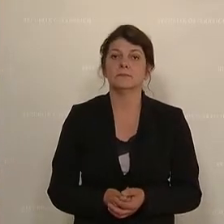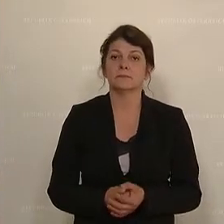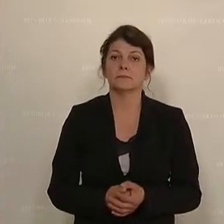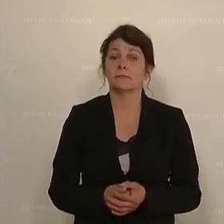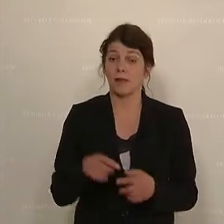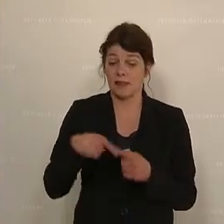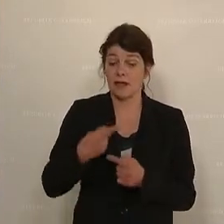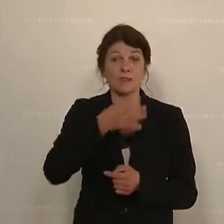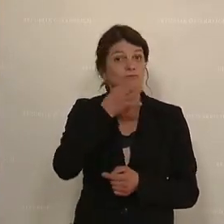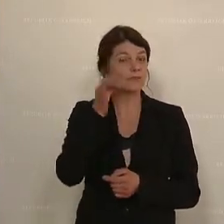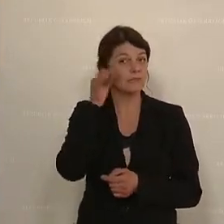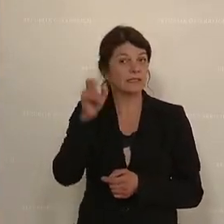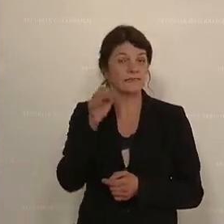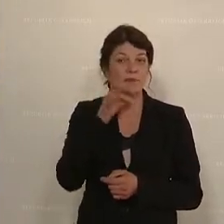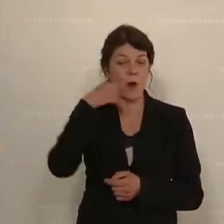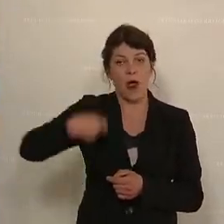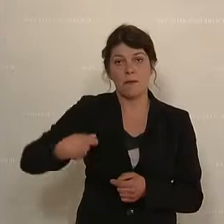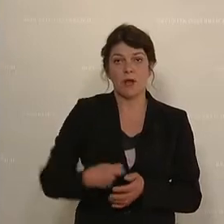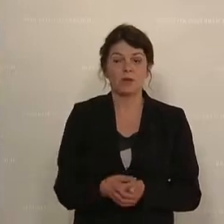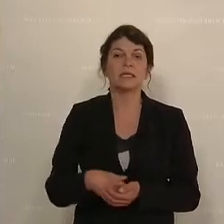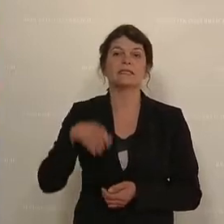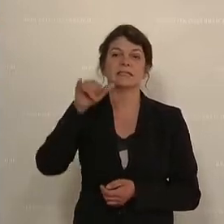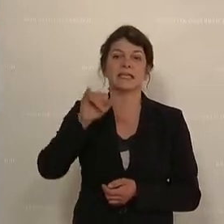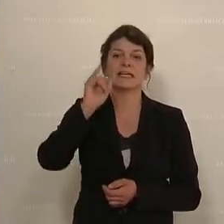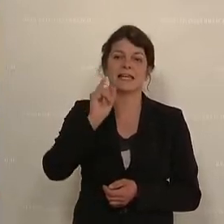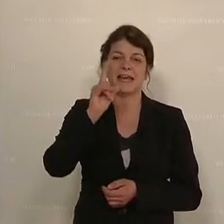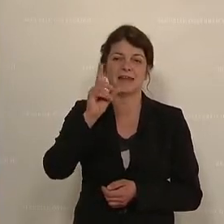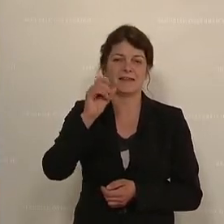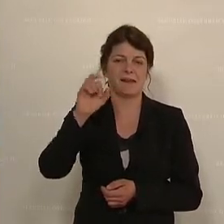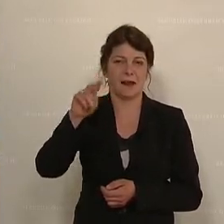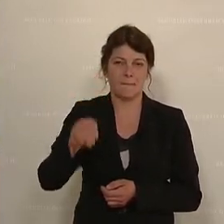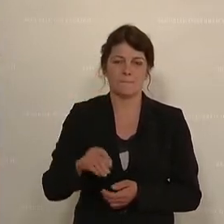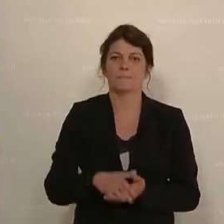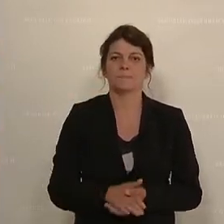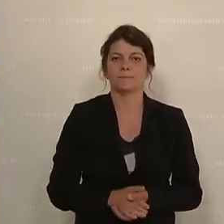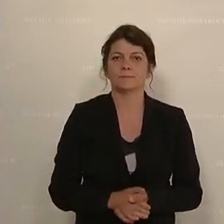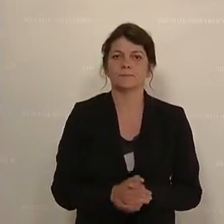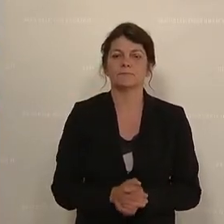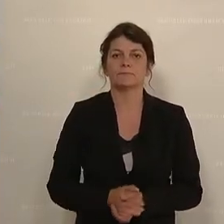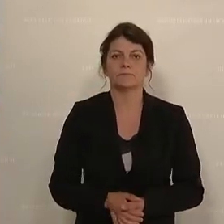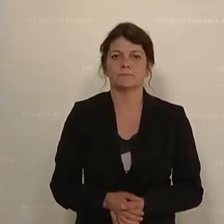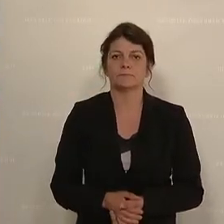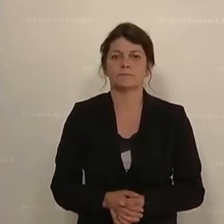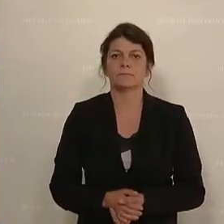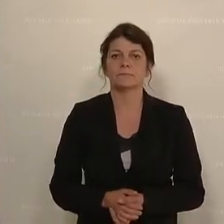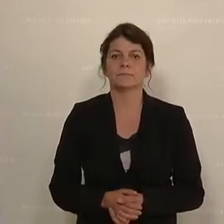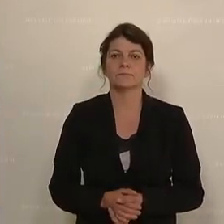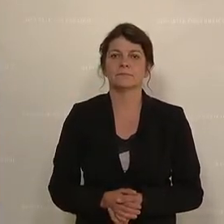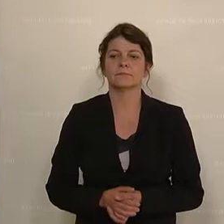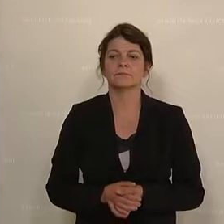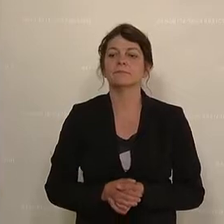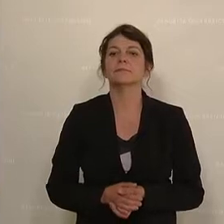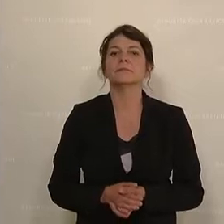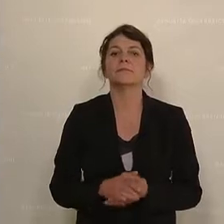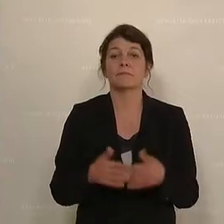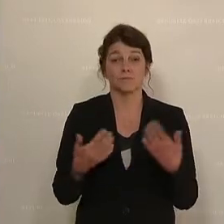Selma Yildirim von der SPÖ, sie ist Justizsprecherin und arbeitet in Innsbruck am Finanzamt,